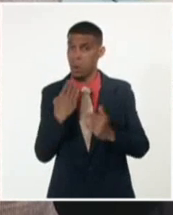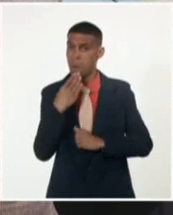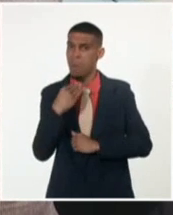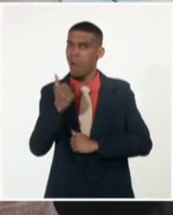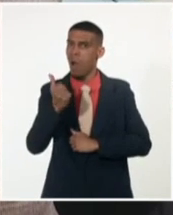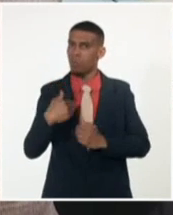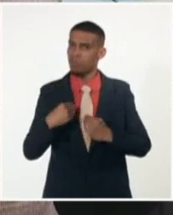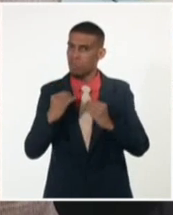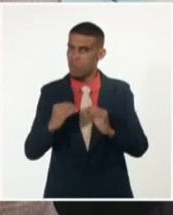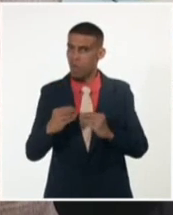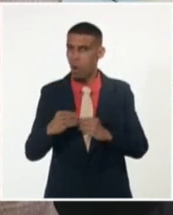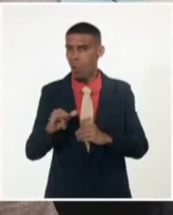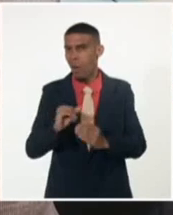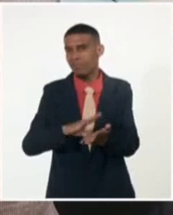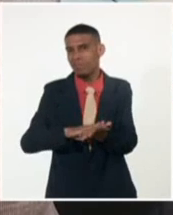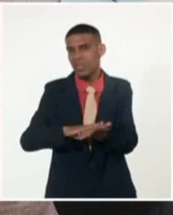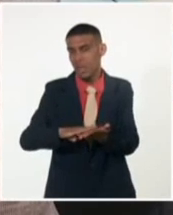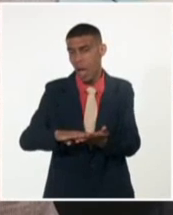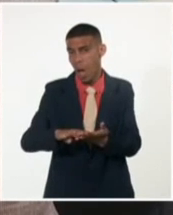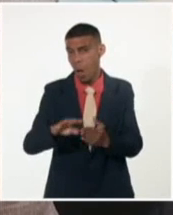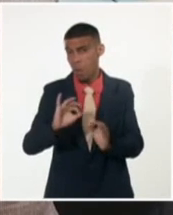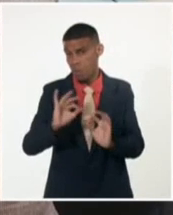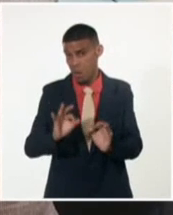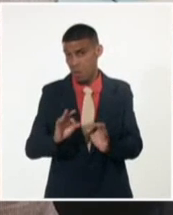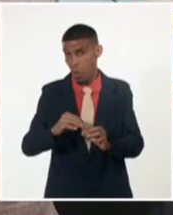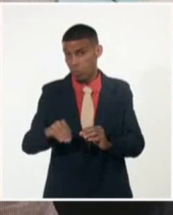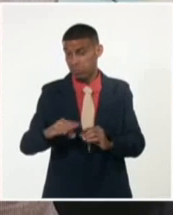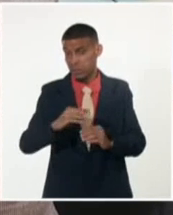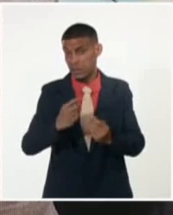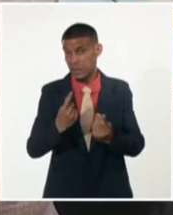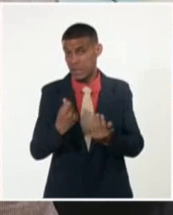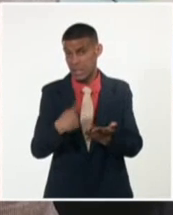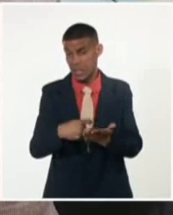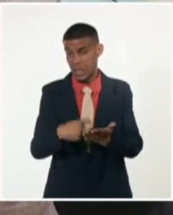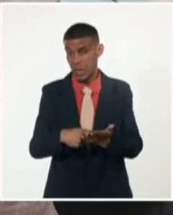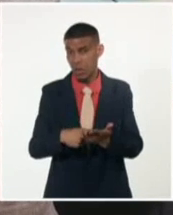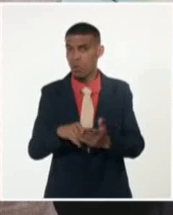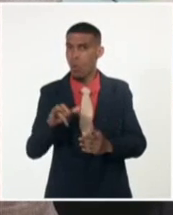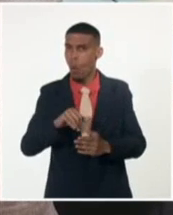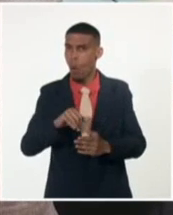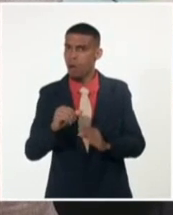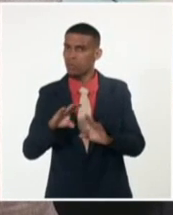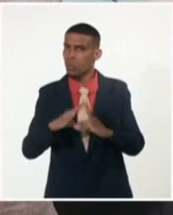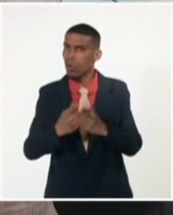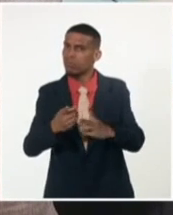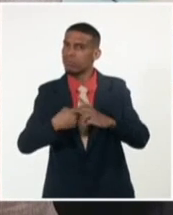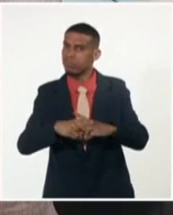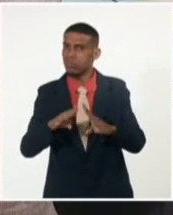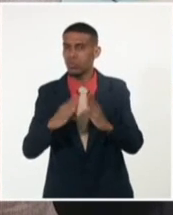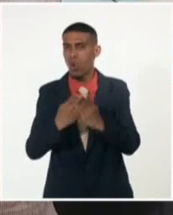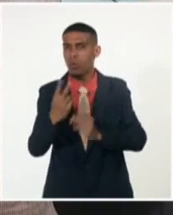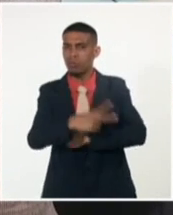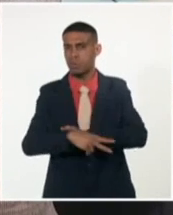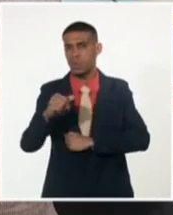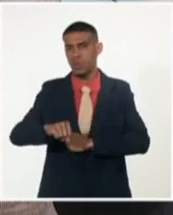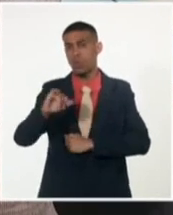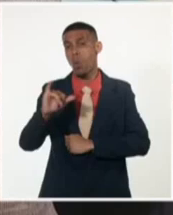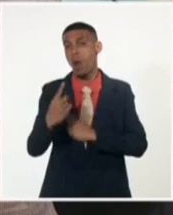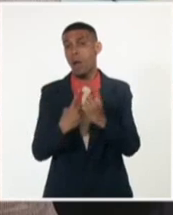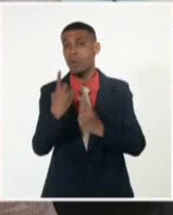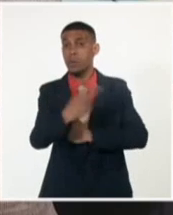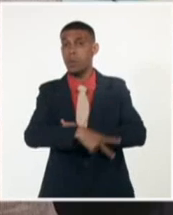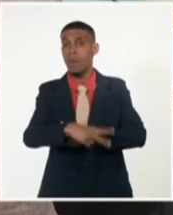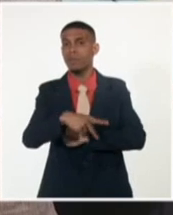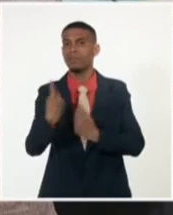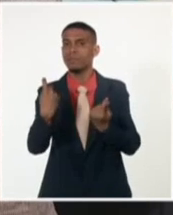condiciones de préstamo y satisfacer las necesidades financieras del sur. Ello incluye el llamado a los países con derechos especiales